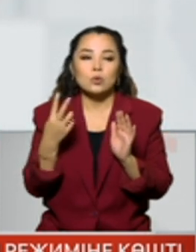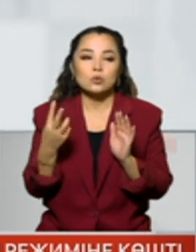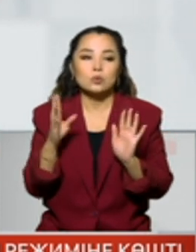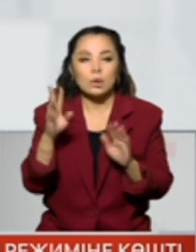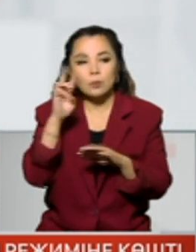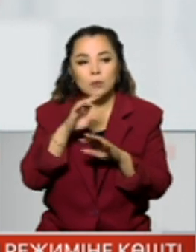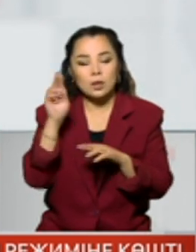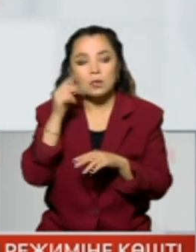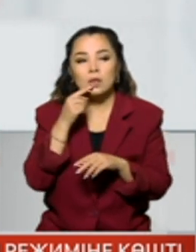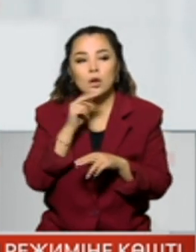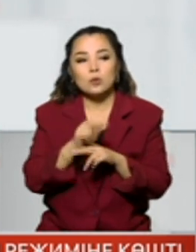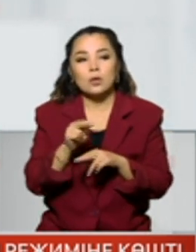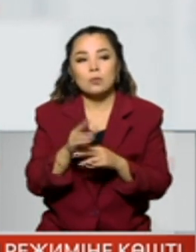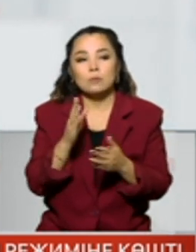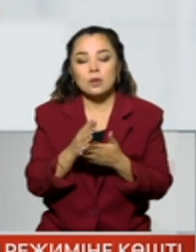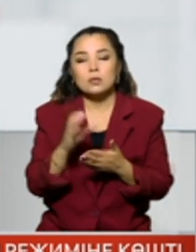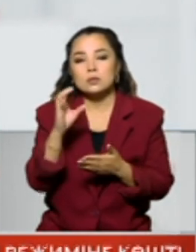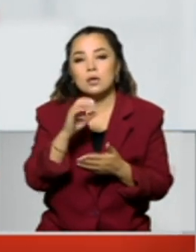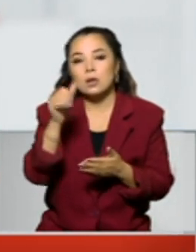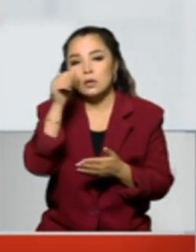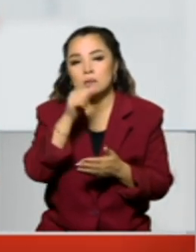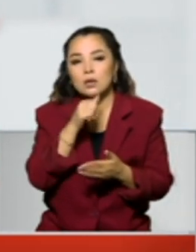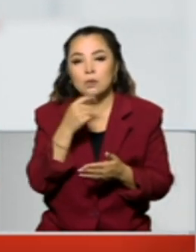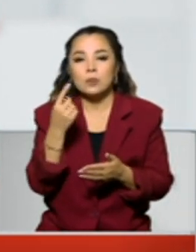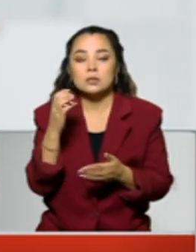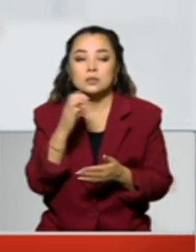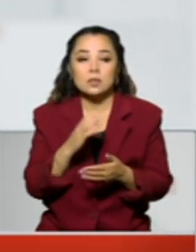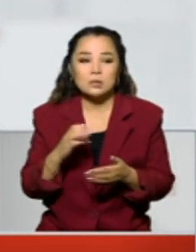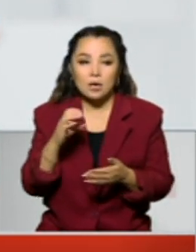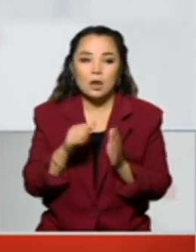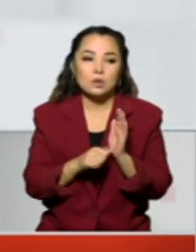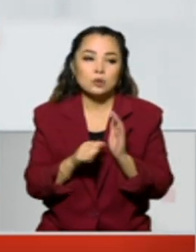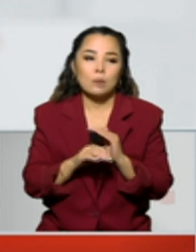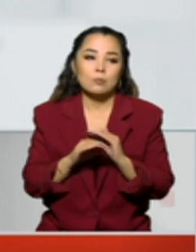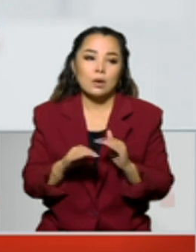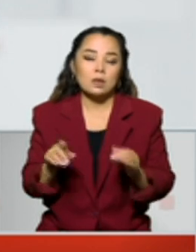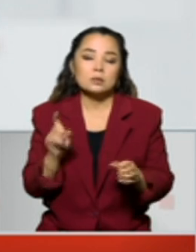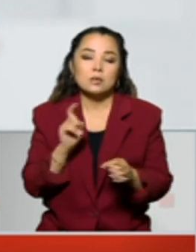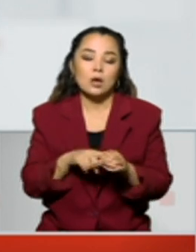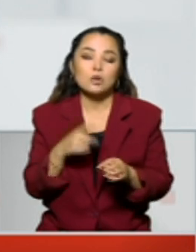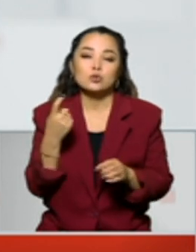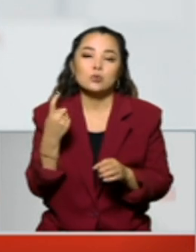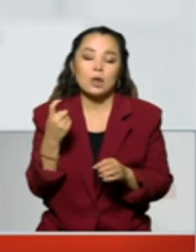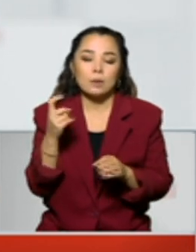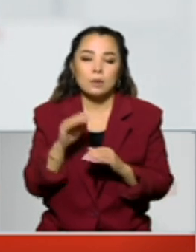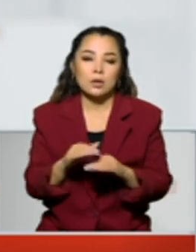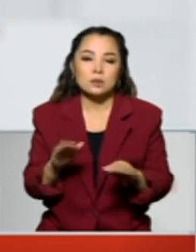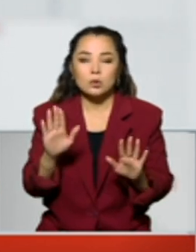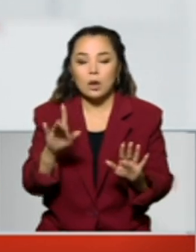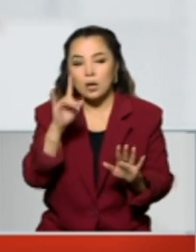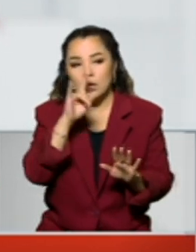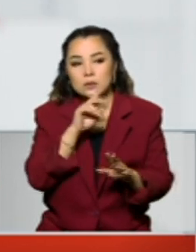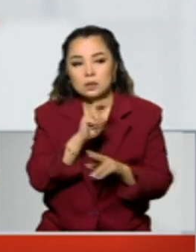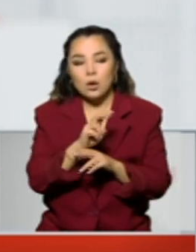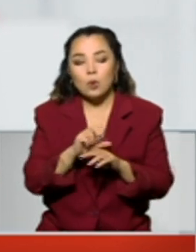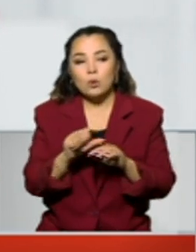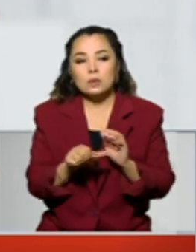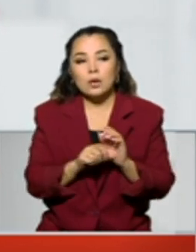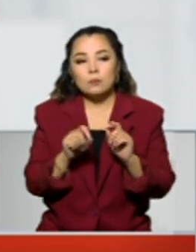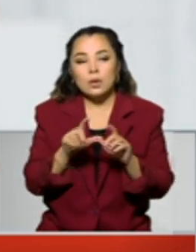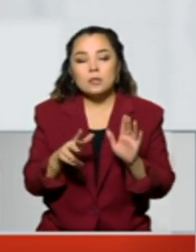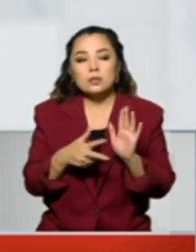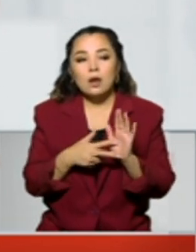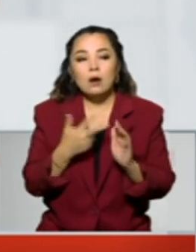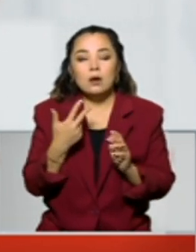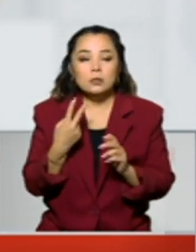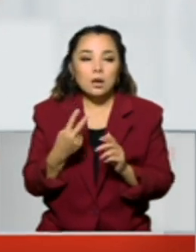тілде білім алады. Ал биылғы 42 айына бірінші сыныпқа 600 бала тіркелсе, 100 бүлдіршін ғана қазақ мектебіне барады. 16 мектептің 8-і